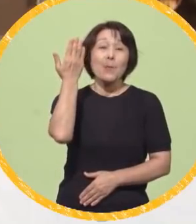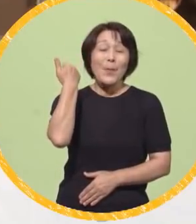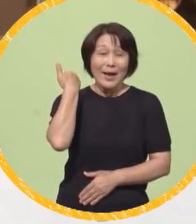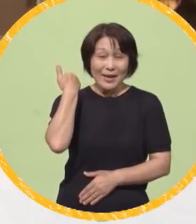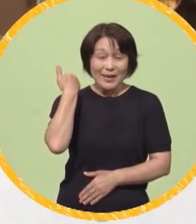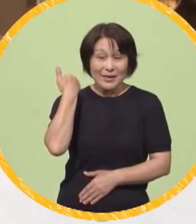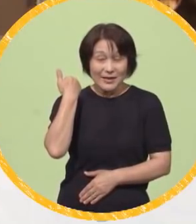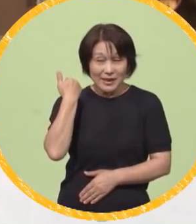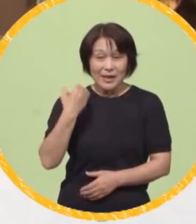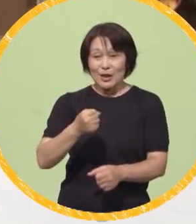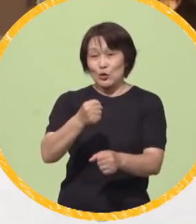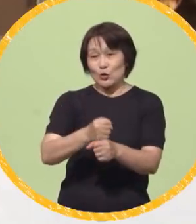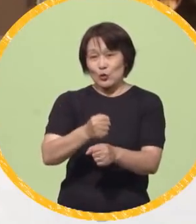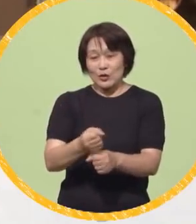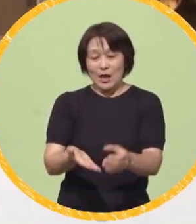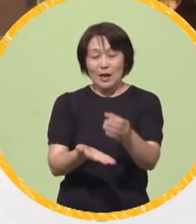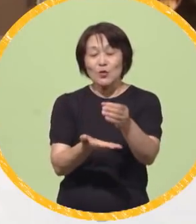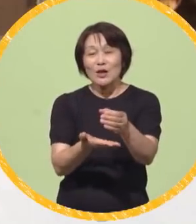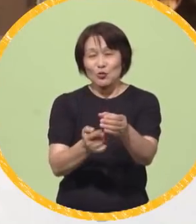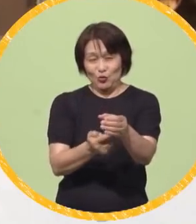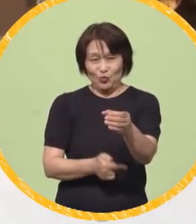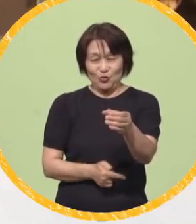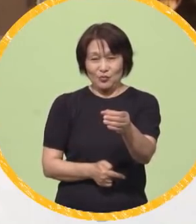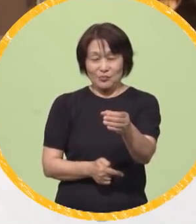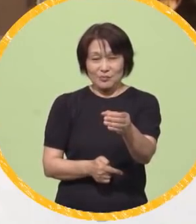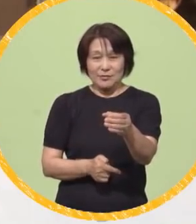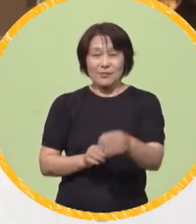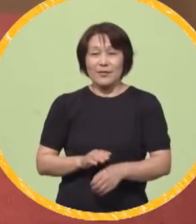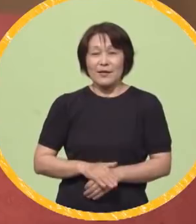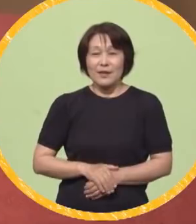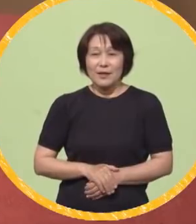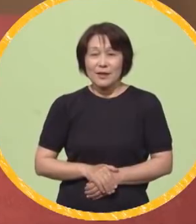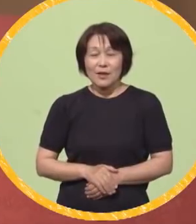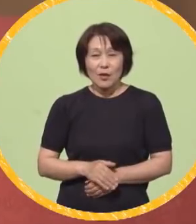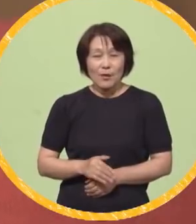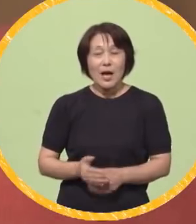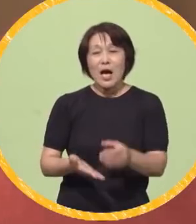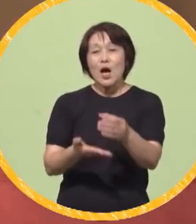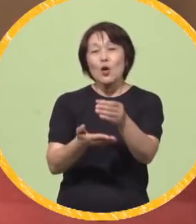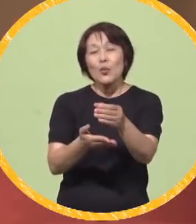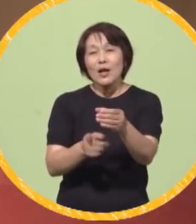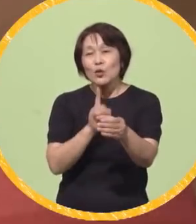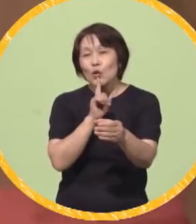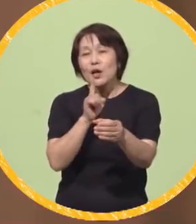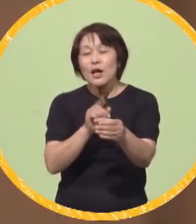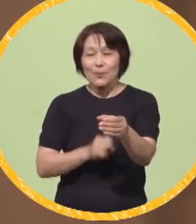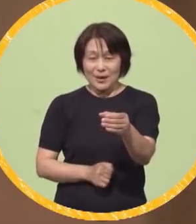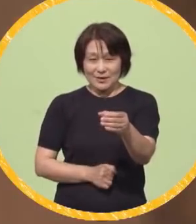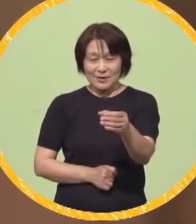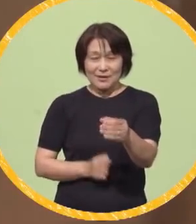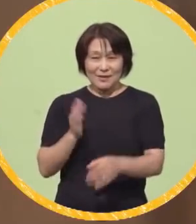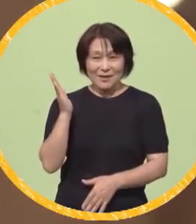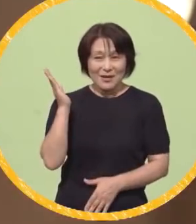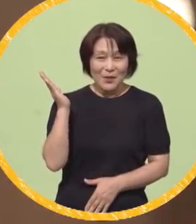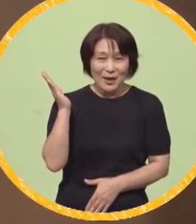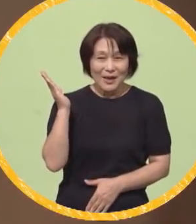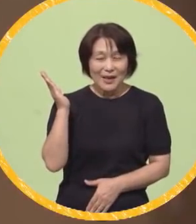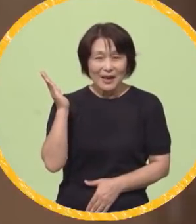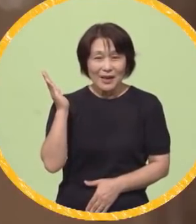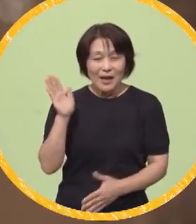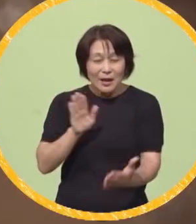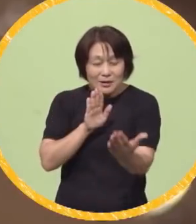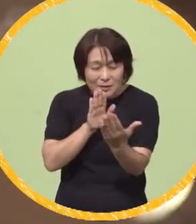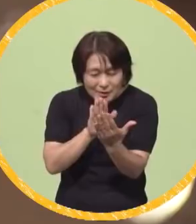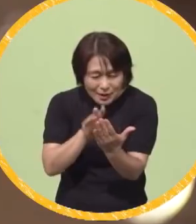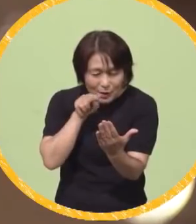ス期頃の作られた作品なんですが、天才家紋二月ゴブレットと呼ばれている作品です。 こんなに近くで